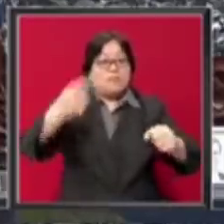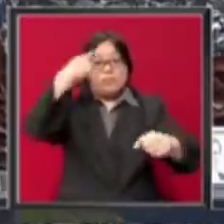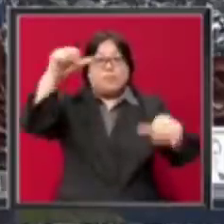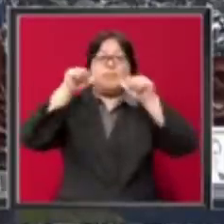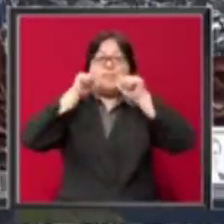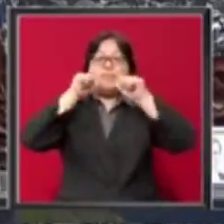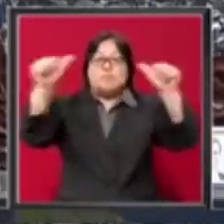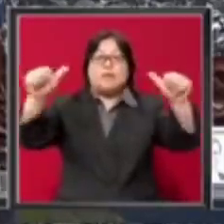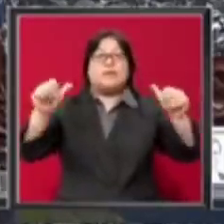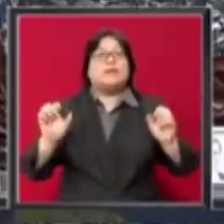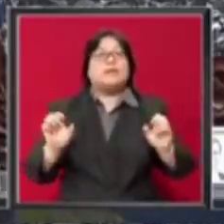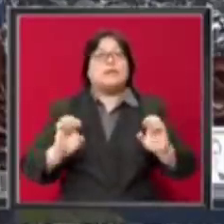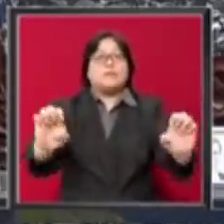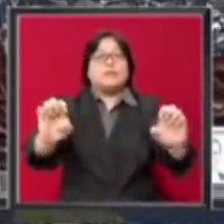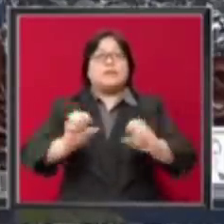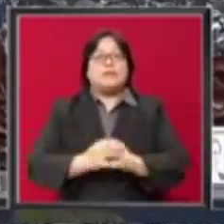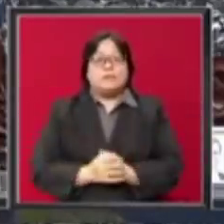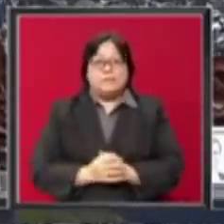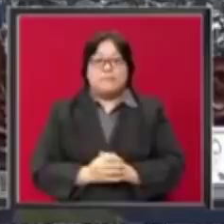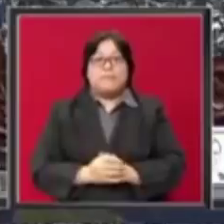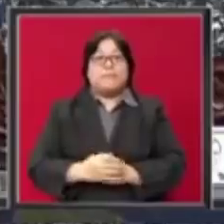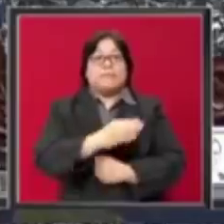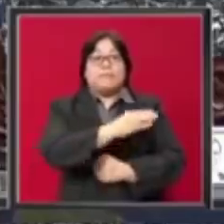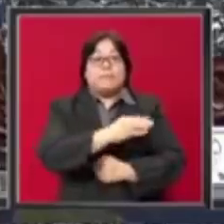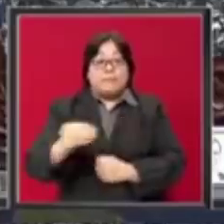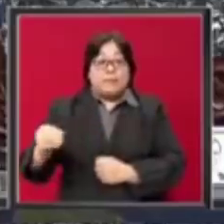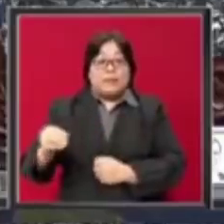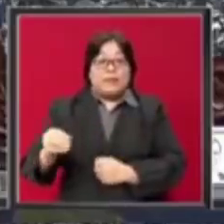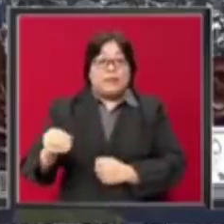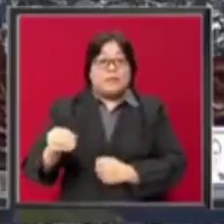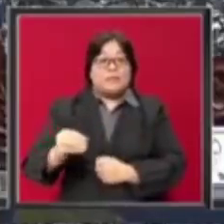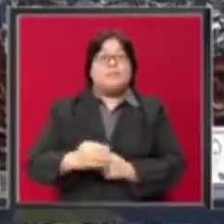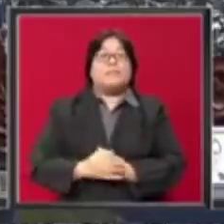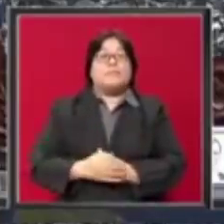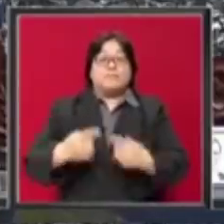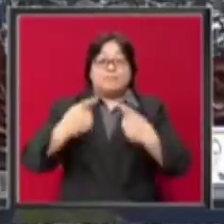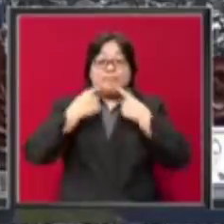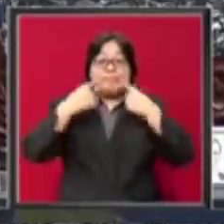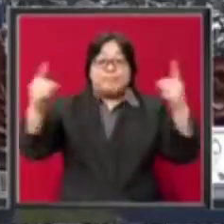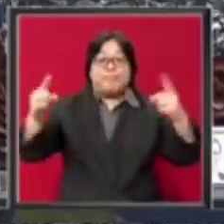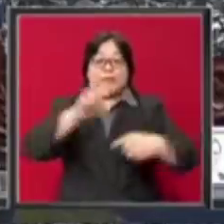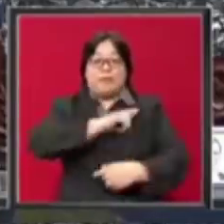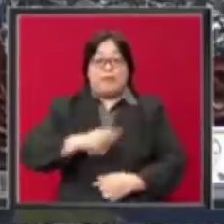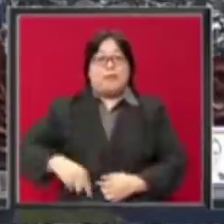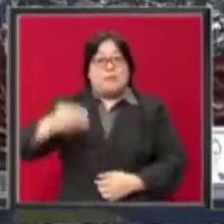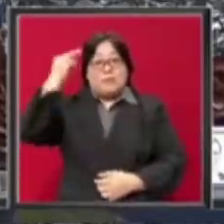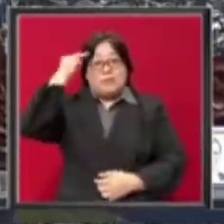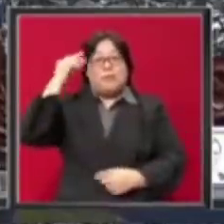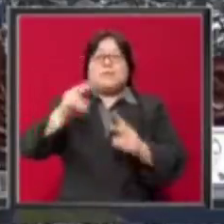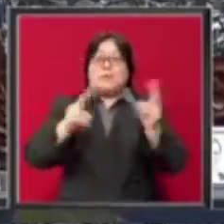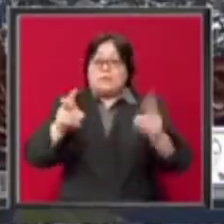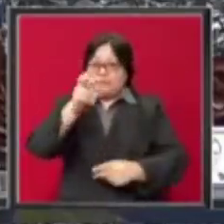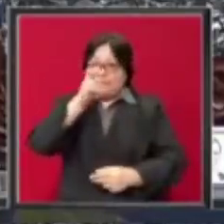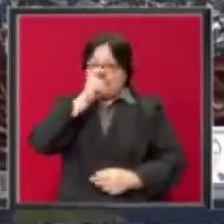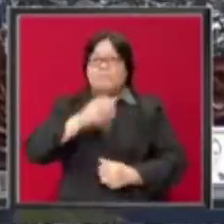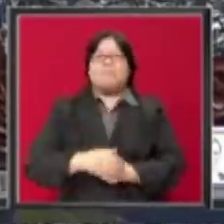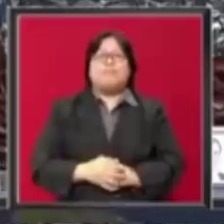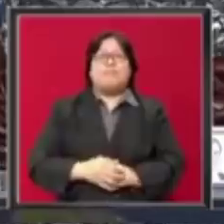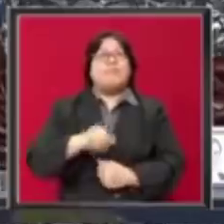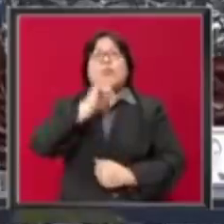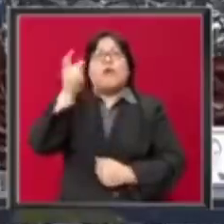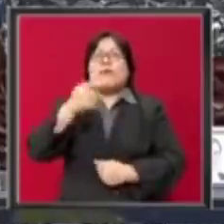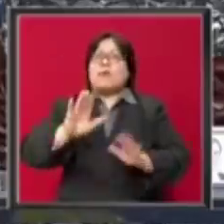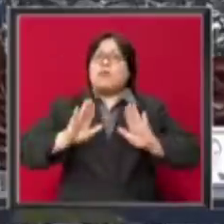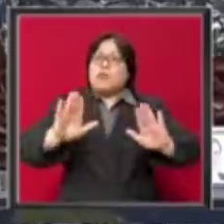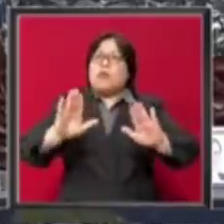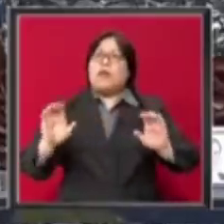darurat. Dan kenyataan Bawah Duli Yang Maha Mulia Raja-Raja Melayu itu agak tegas, ya. Bukan saja menolak